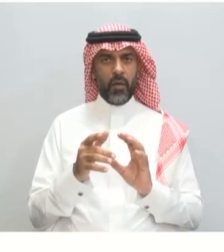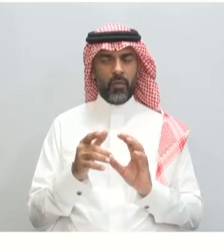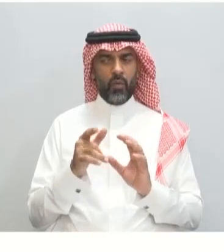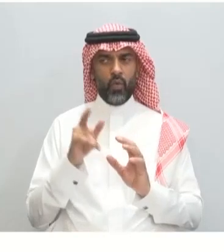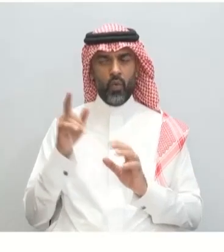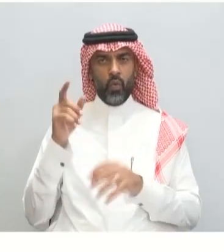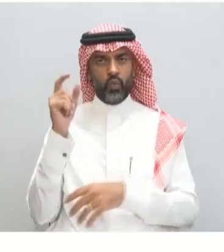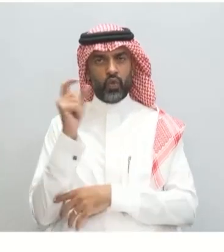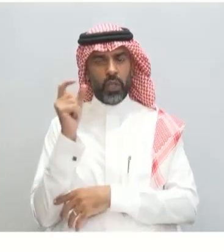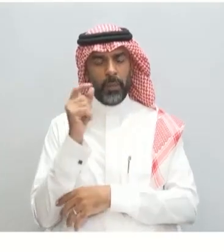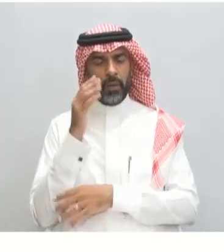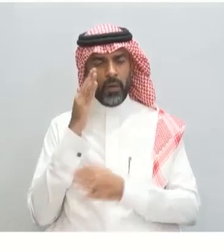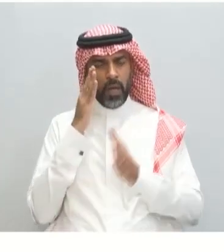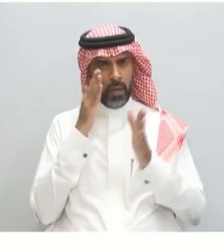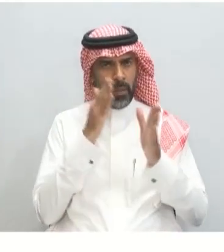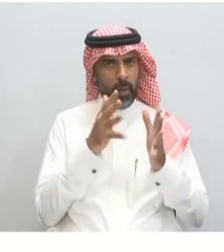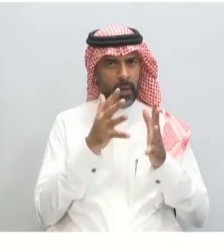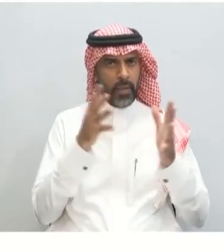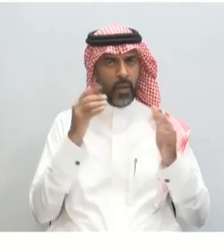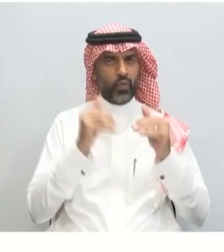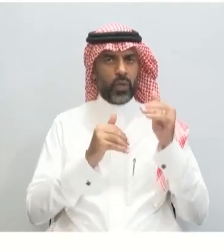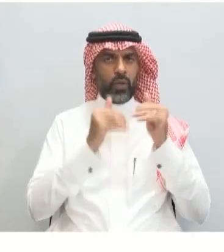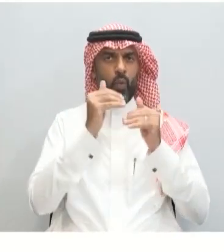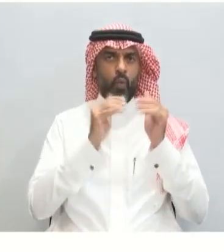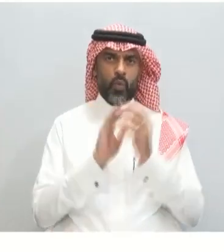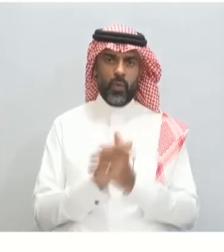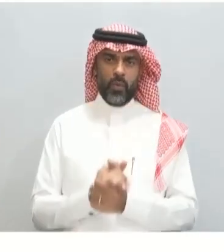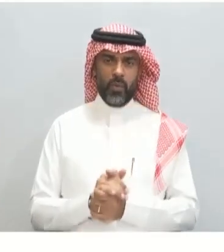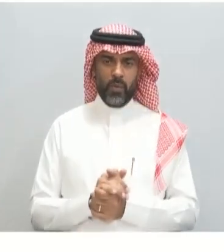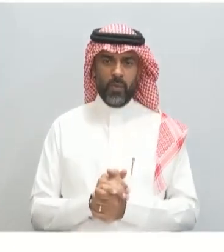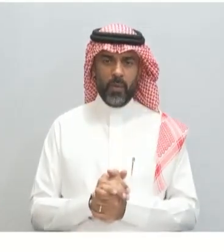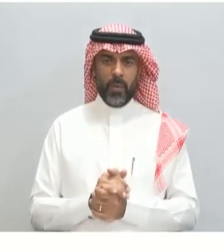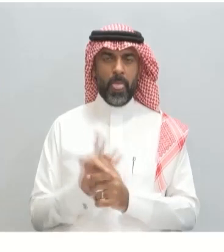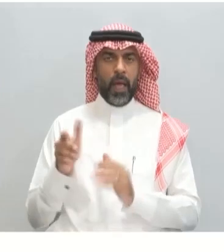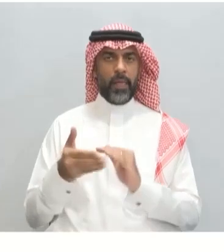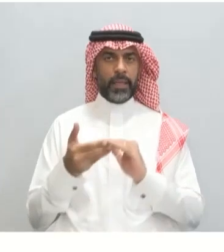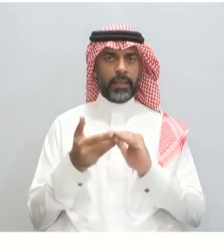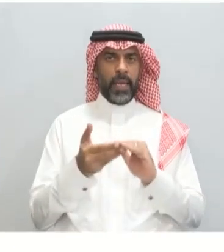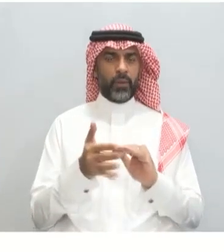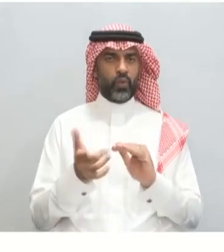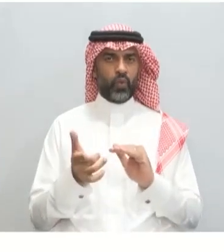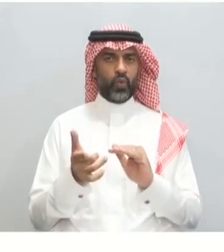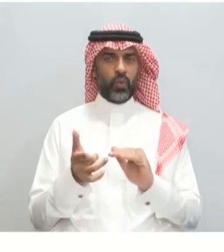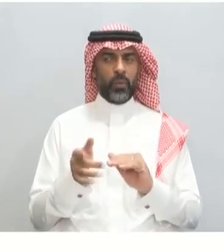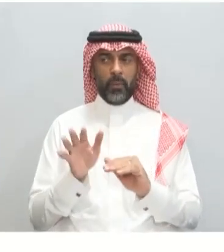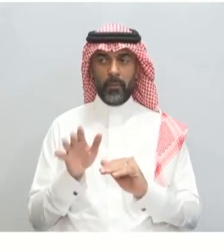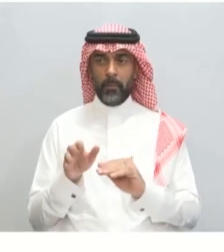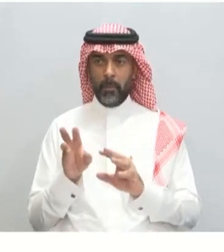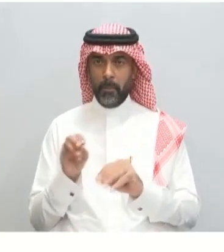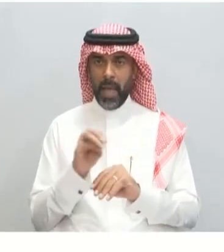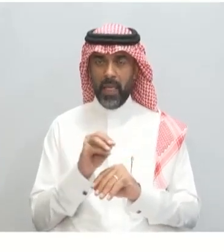جانبا من الاهتمام والتطور لدى المسلمين والذي ساعد على ذلك وجود بعض